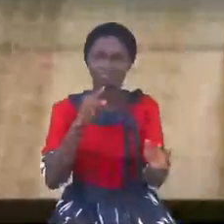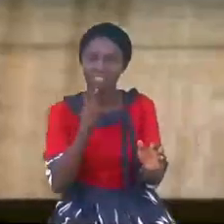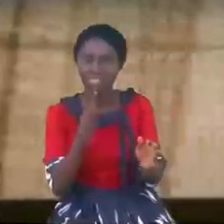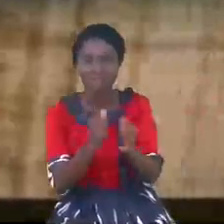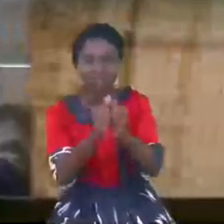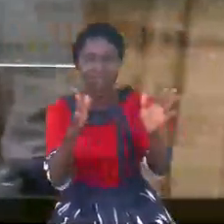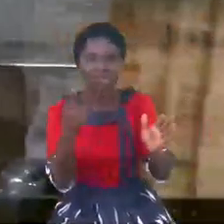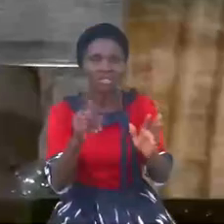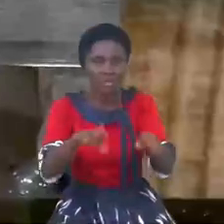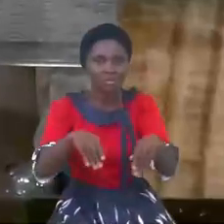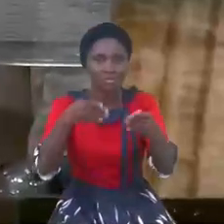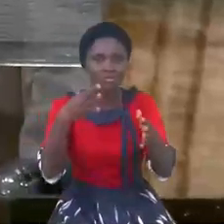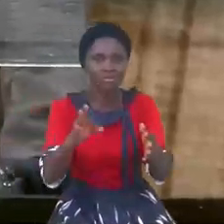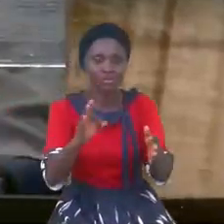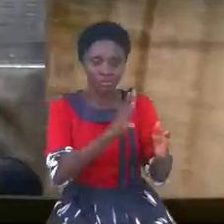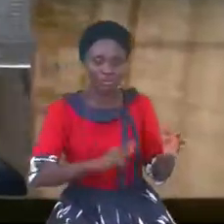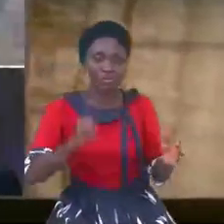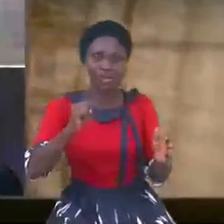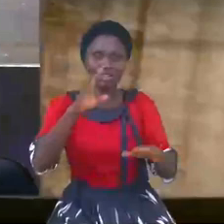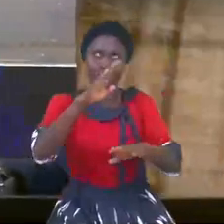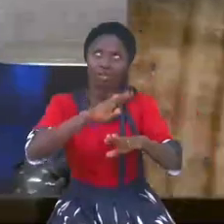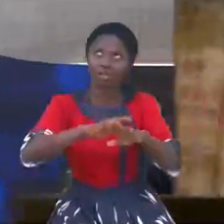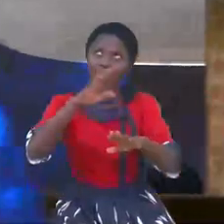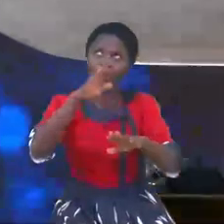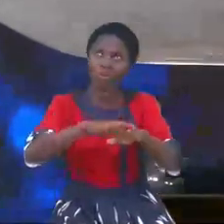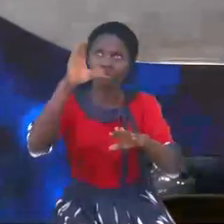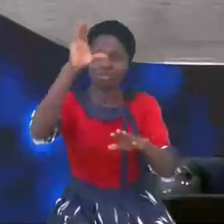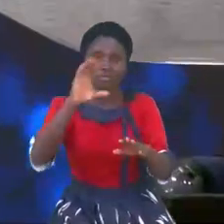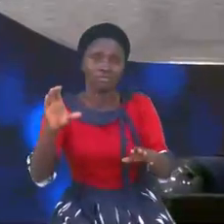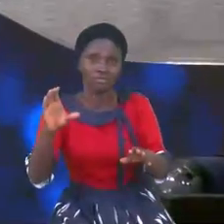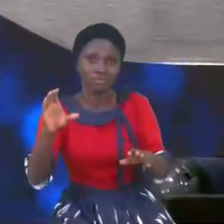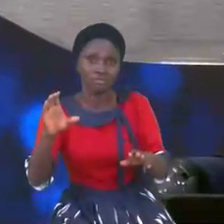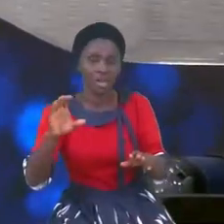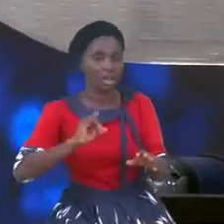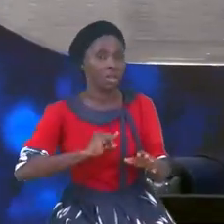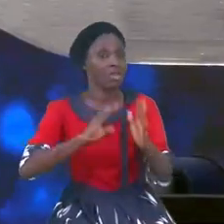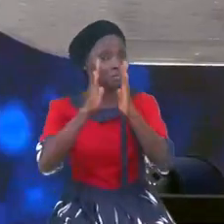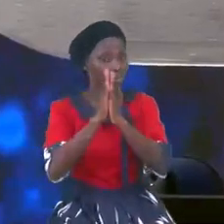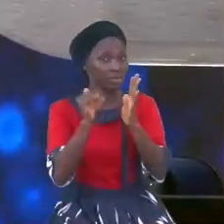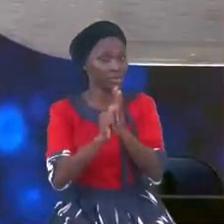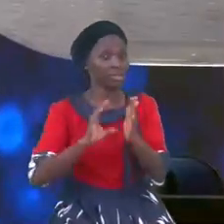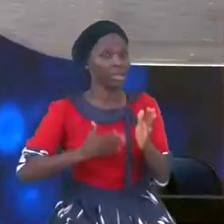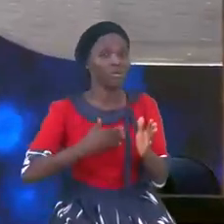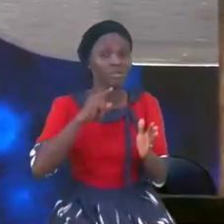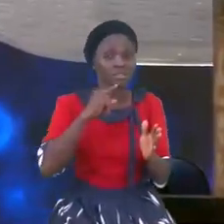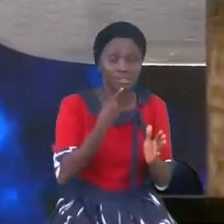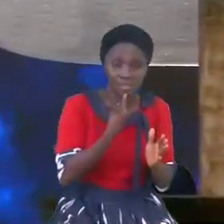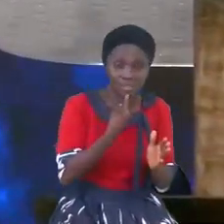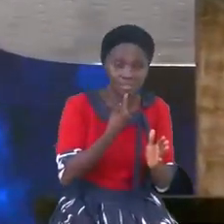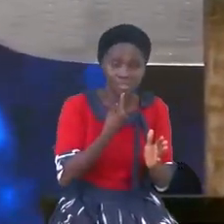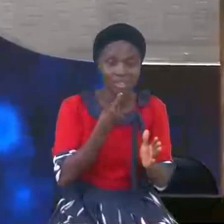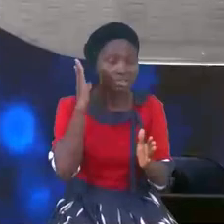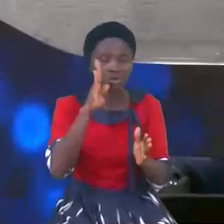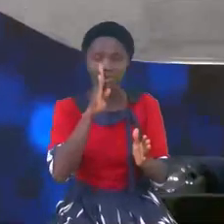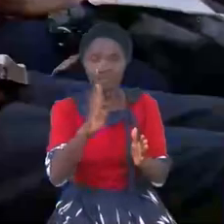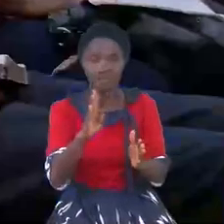de Christ au calvaire. Je prie que notre zèle aille de pair avec la parole de Dieu au